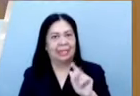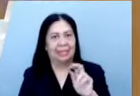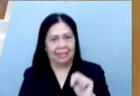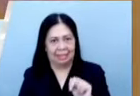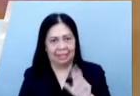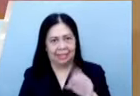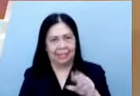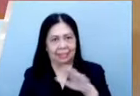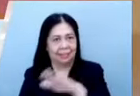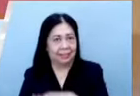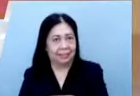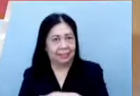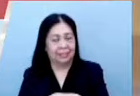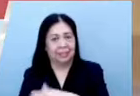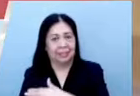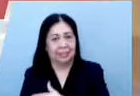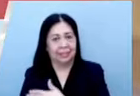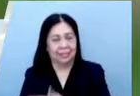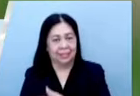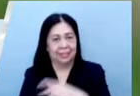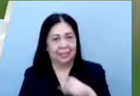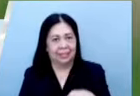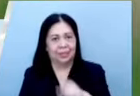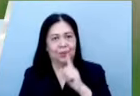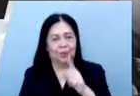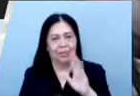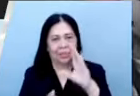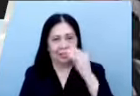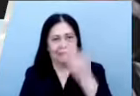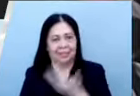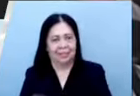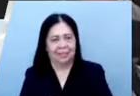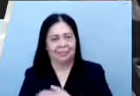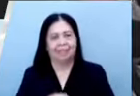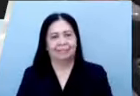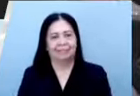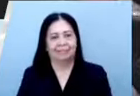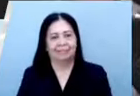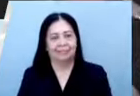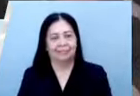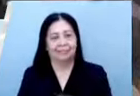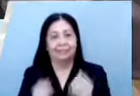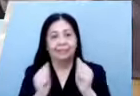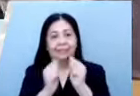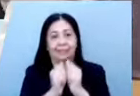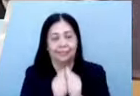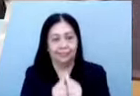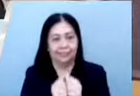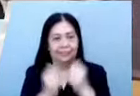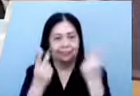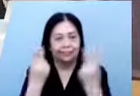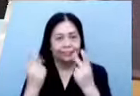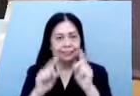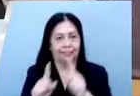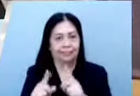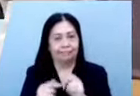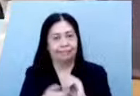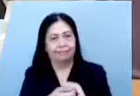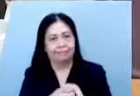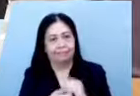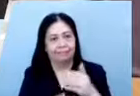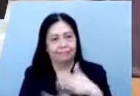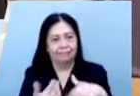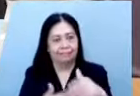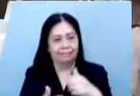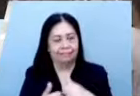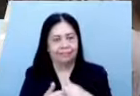actor naman na si Rafael Landicio ang gaganap bilang kanyang anak. Magkasama silang dumalaw, nakibonding at nag-book reading